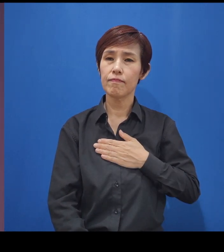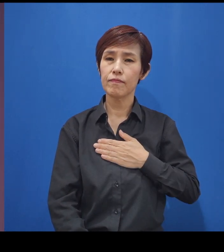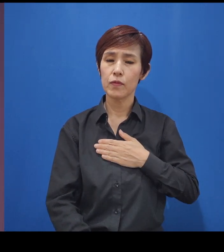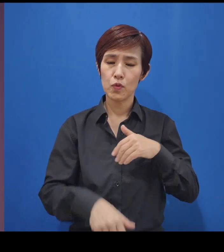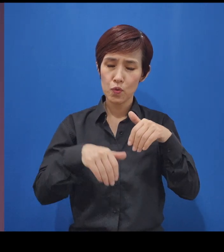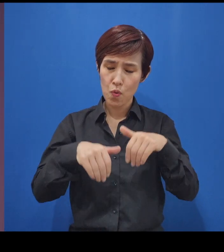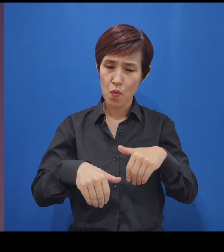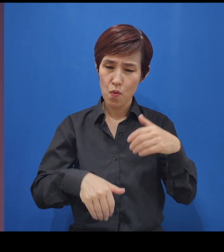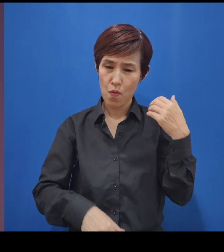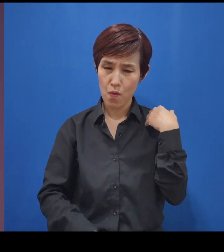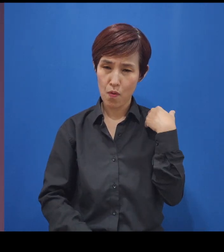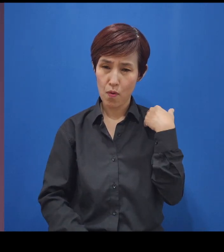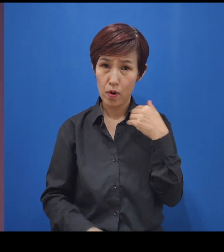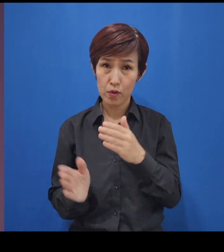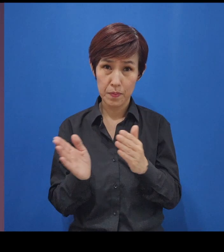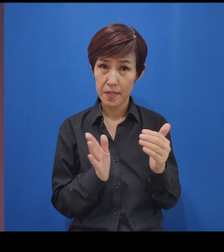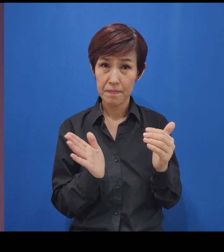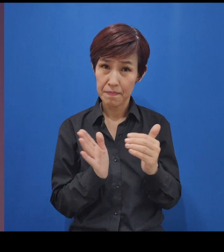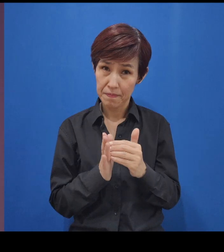되었습니까?